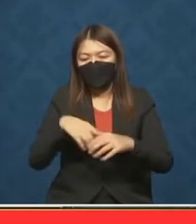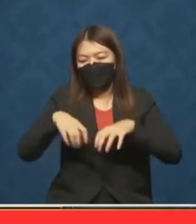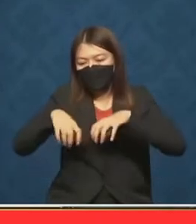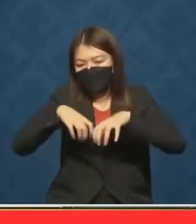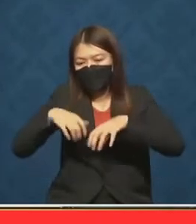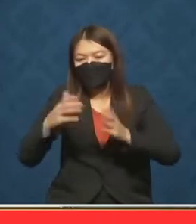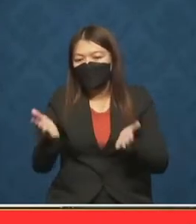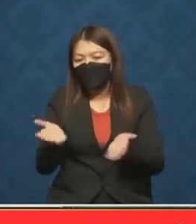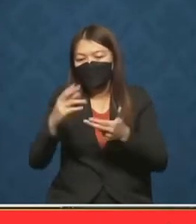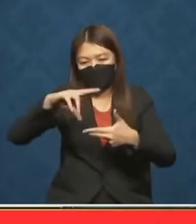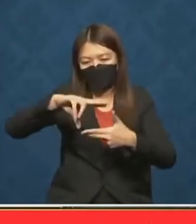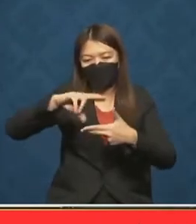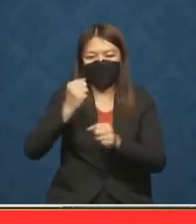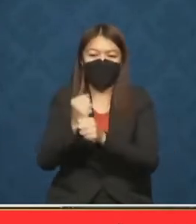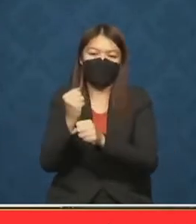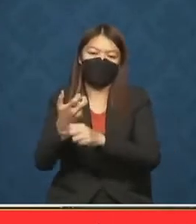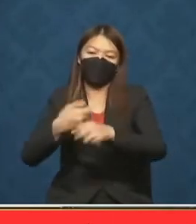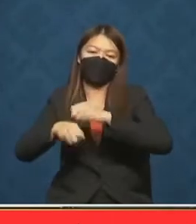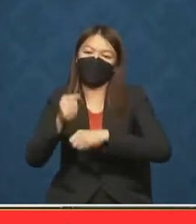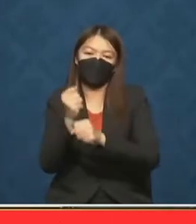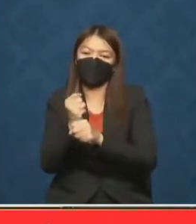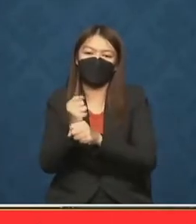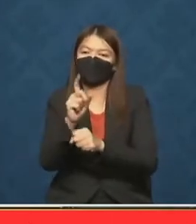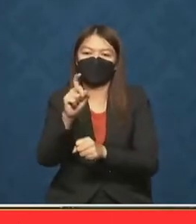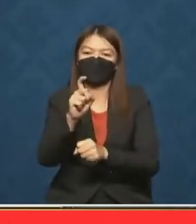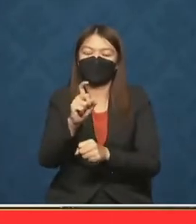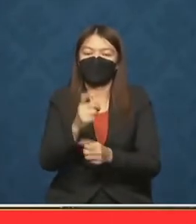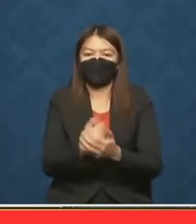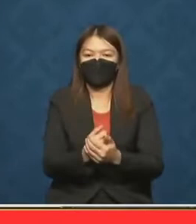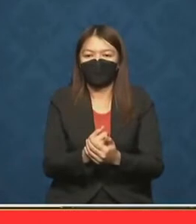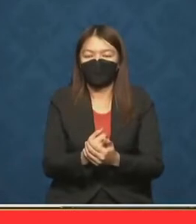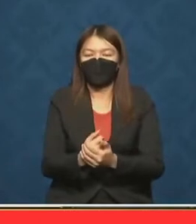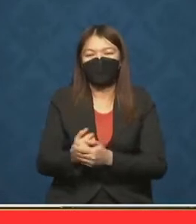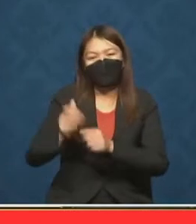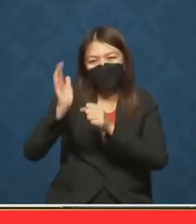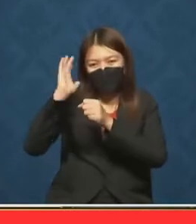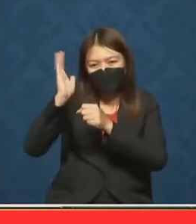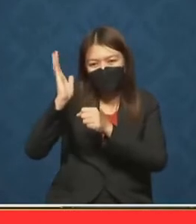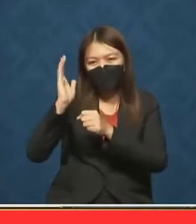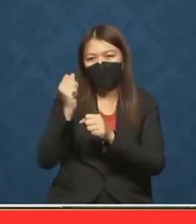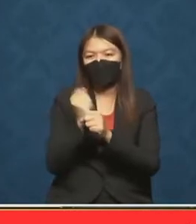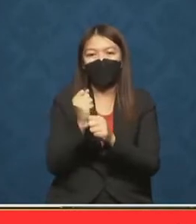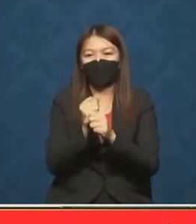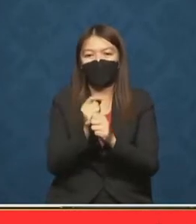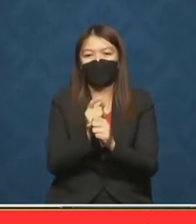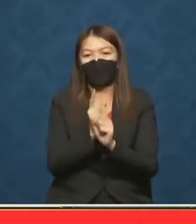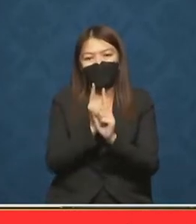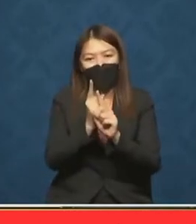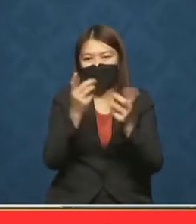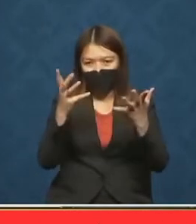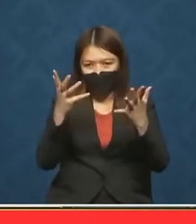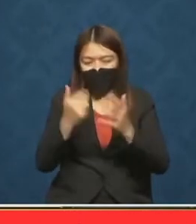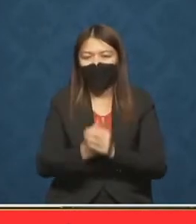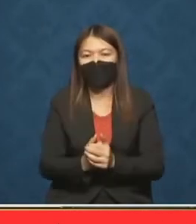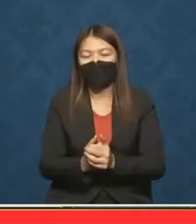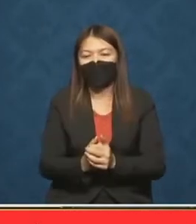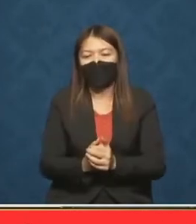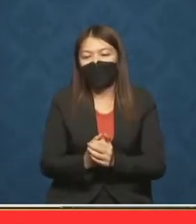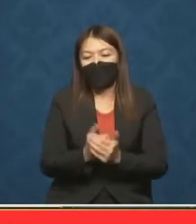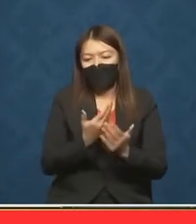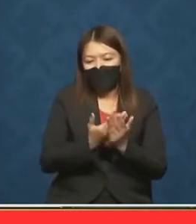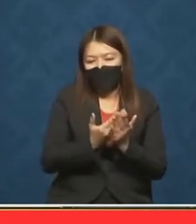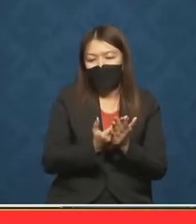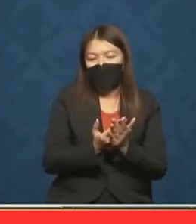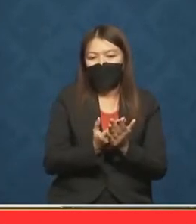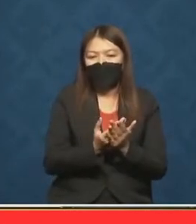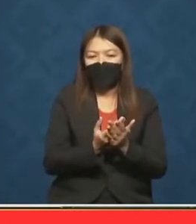ไม่สามารถลงมอธรรรได้เลยนโยบายที่หาเสียงไ้ทำไม่ได้ไม่พอนะคะราคาสิงค้าการเกษธิลบยิ่ง